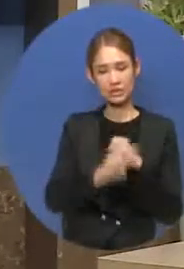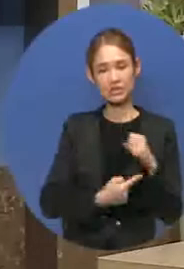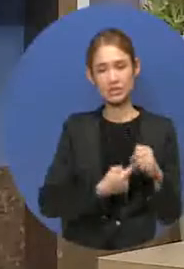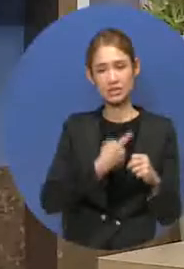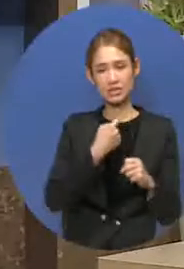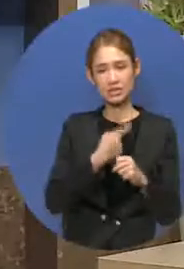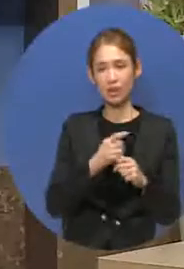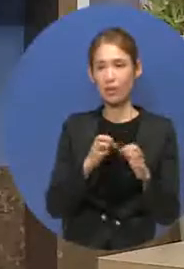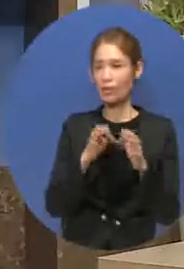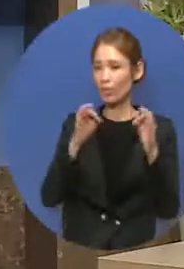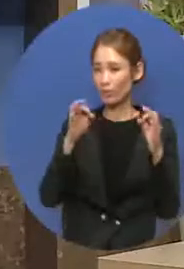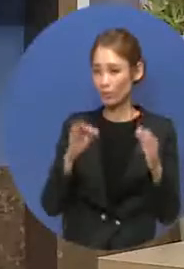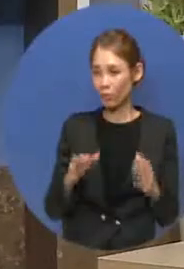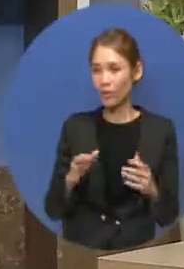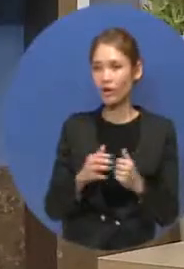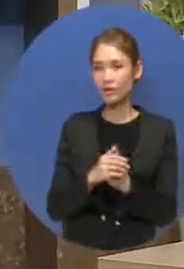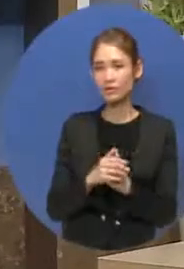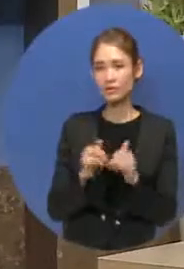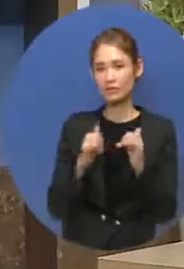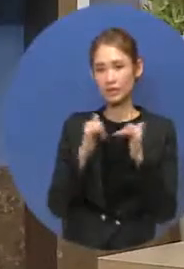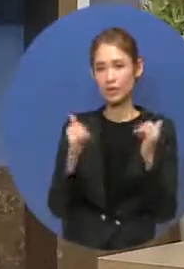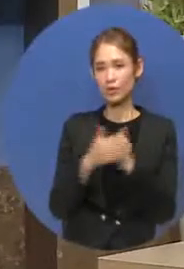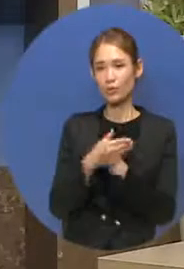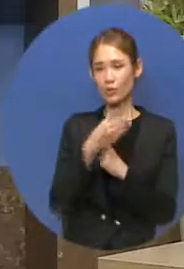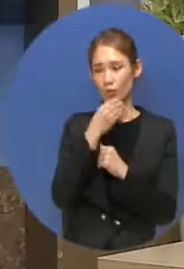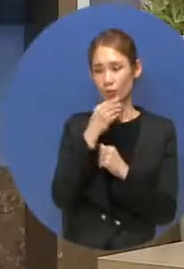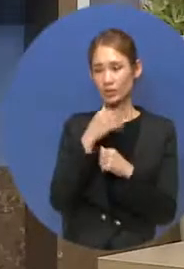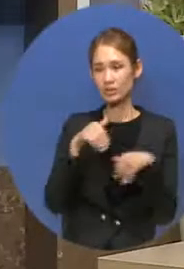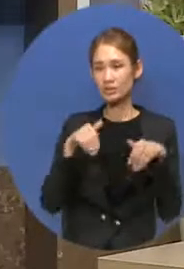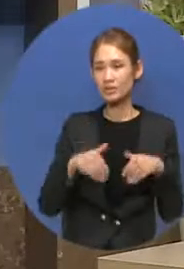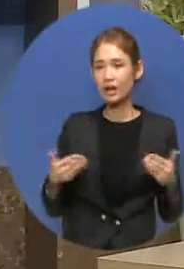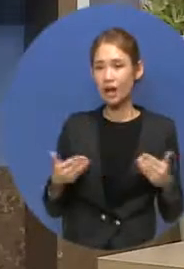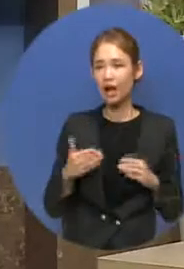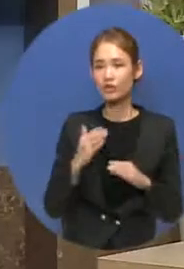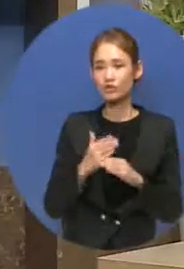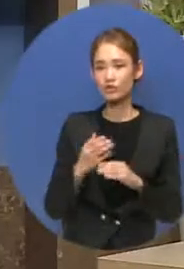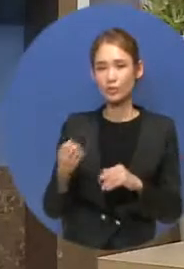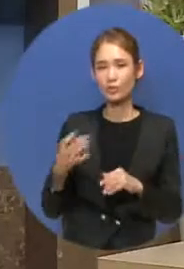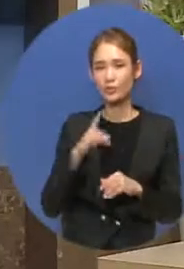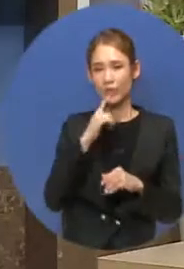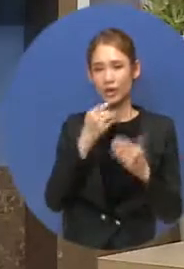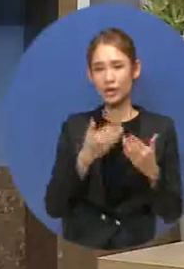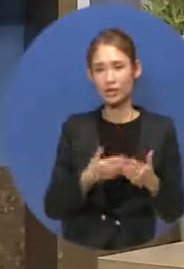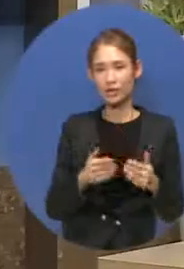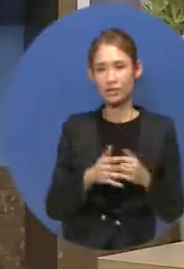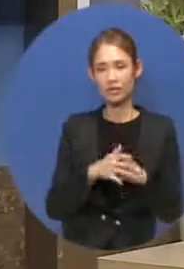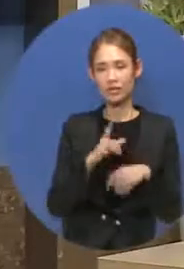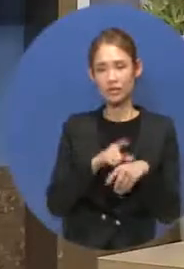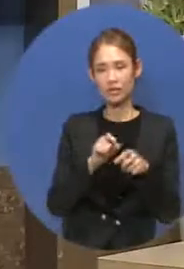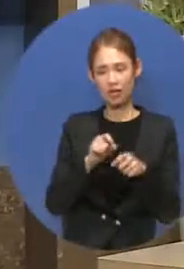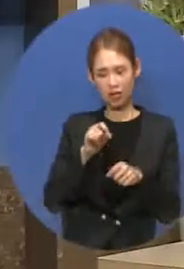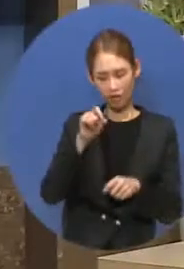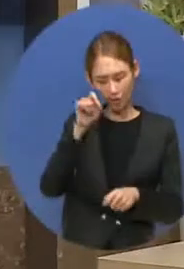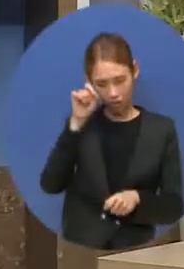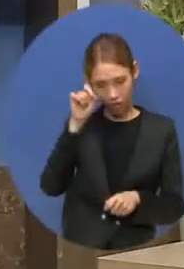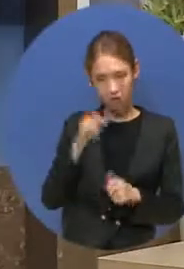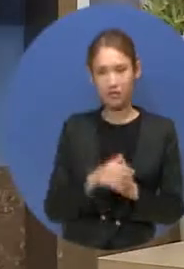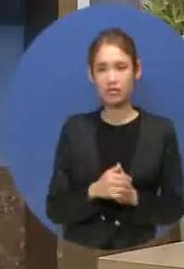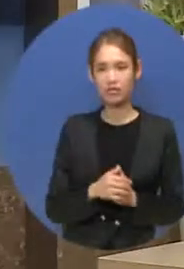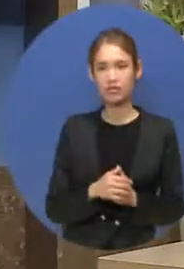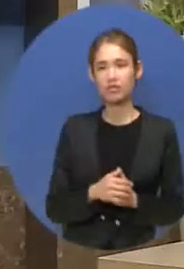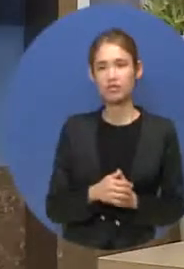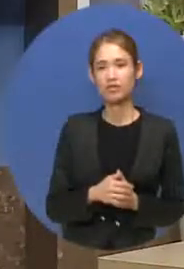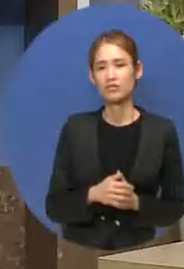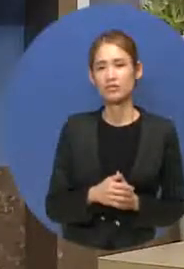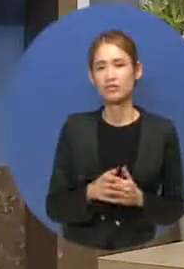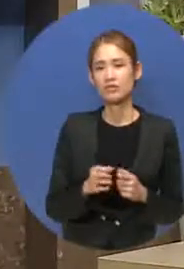31년 동안 이 사회복지에 종사하고 계신다고 말씀을 해주셨는데 굉장히 긴 세월이잖아요.